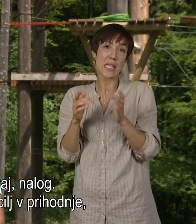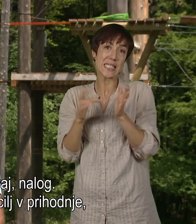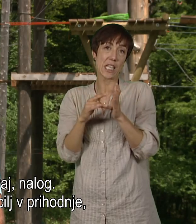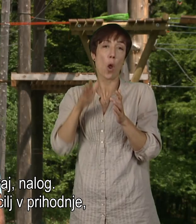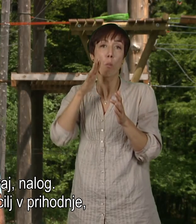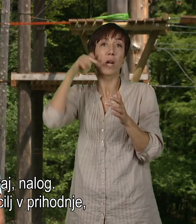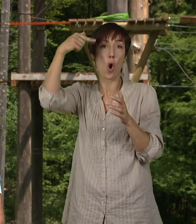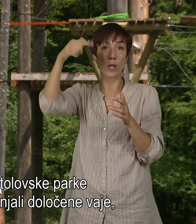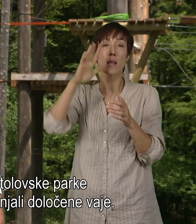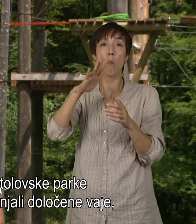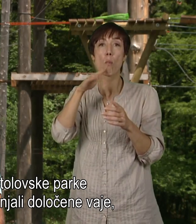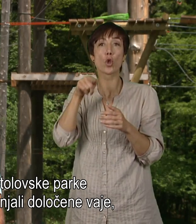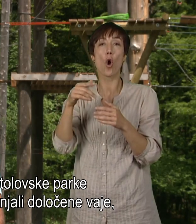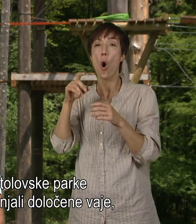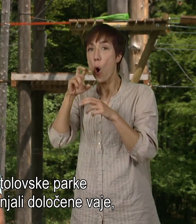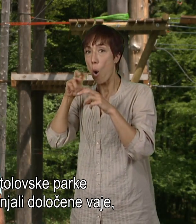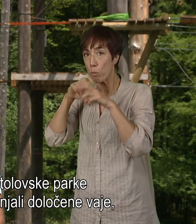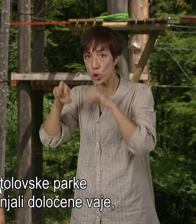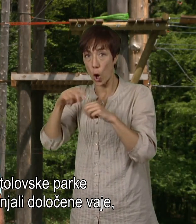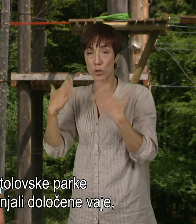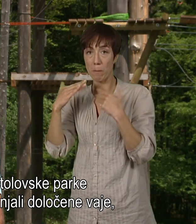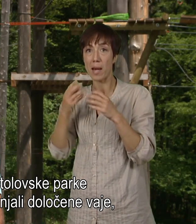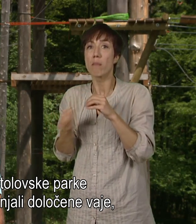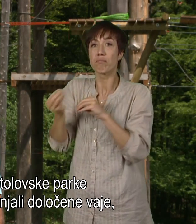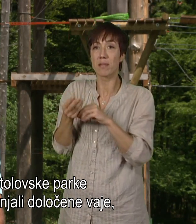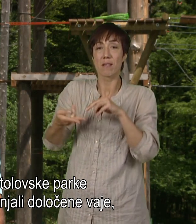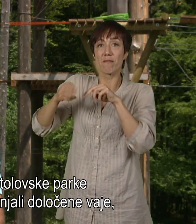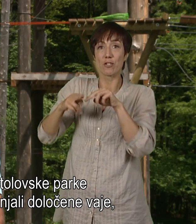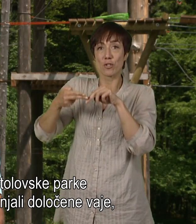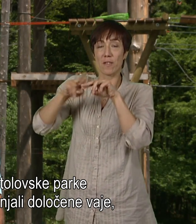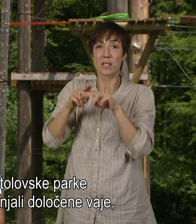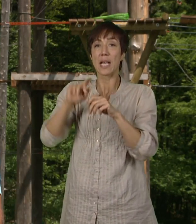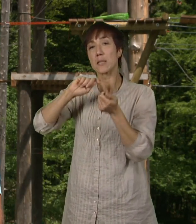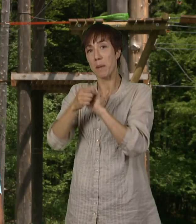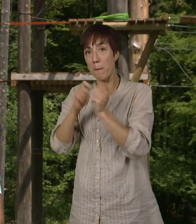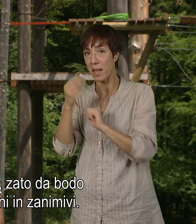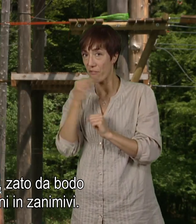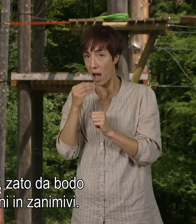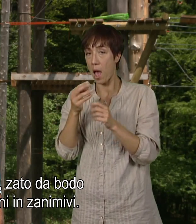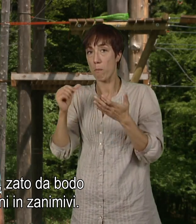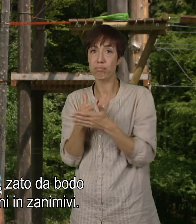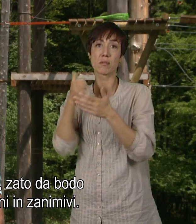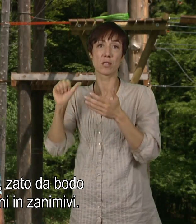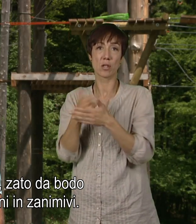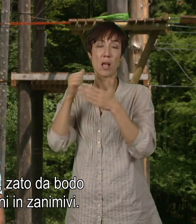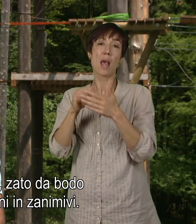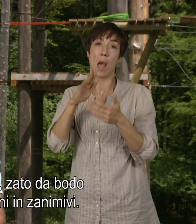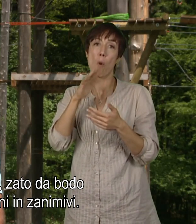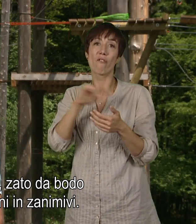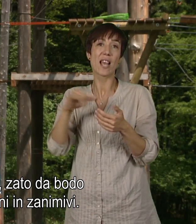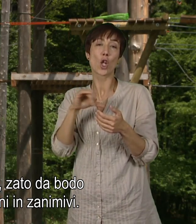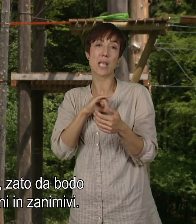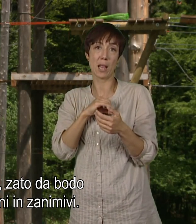nekje cilj v prihodnje, da bomo te pustolovske parke nadgrajevali, spreminjali določene vaje, jih posodabljali, zato da